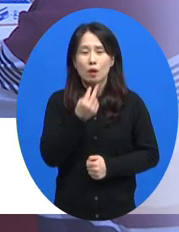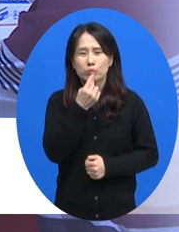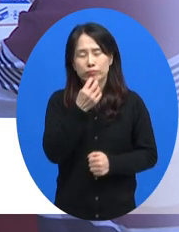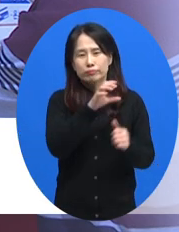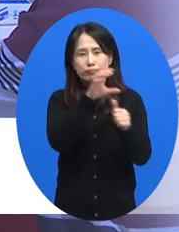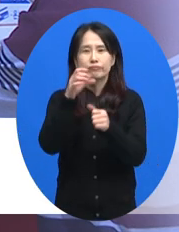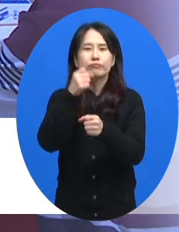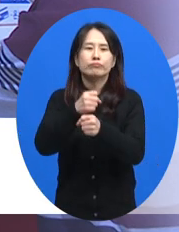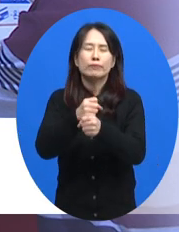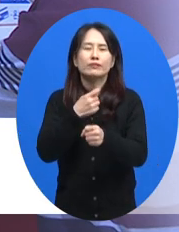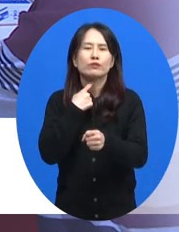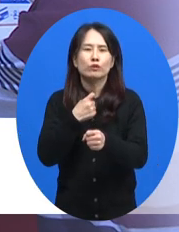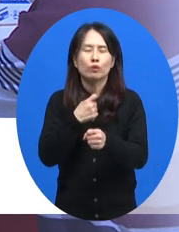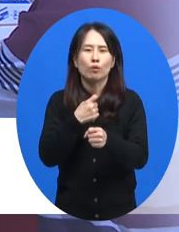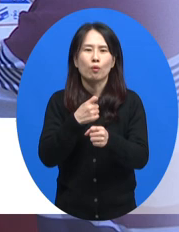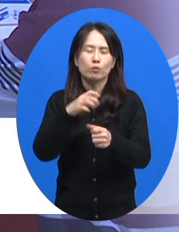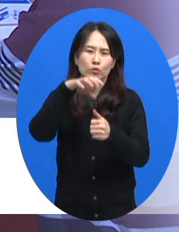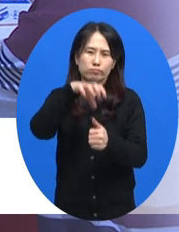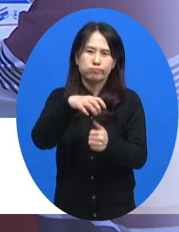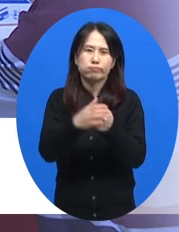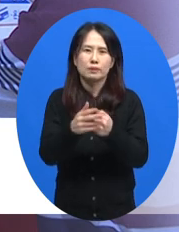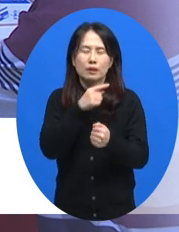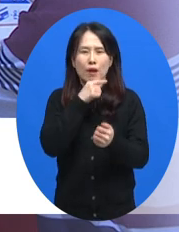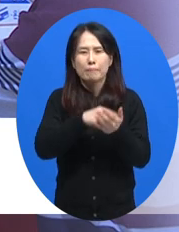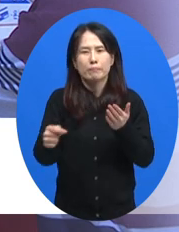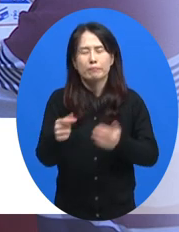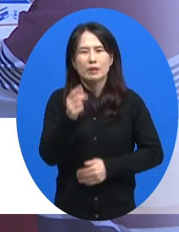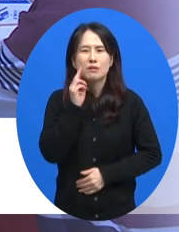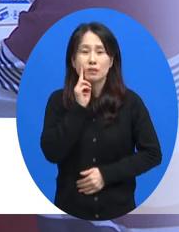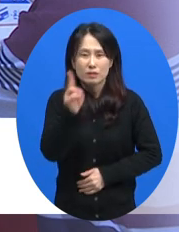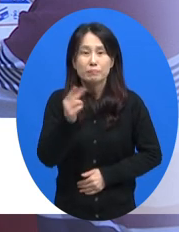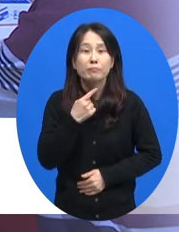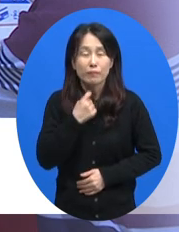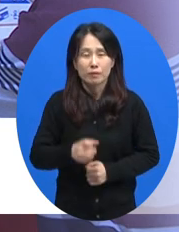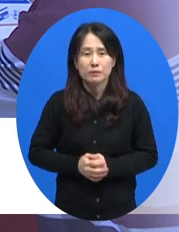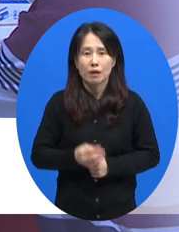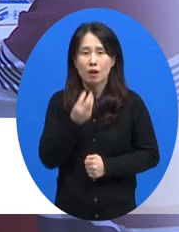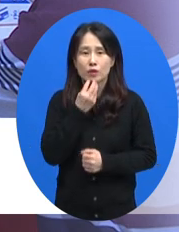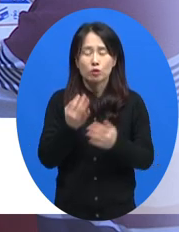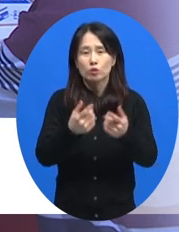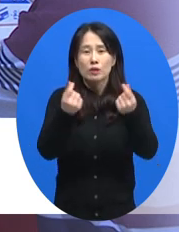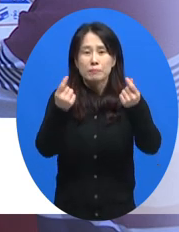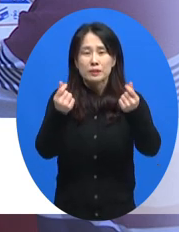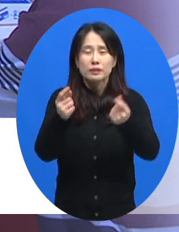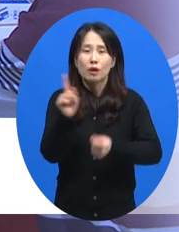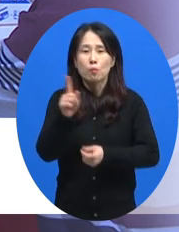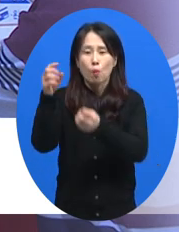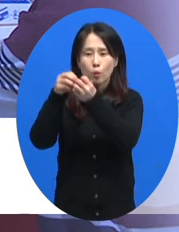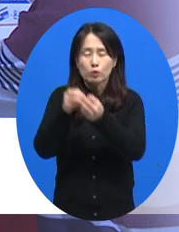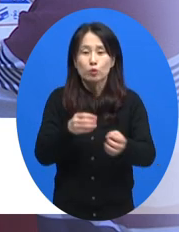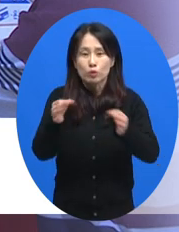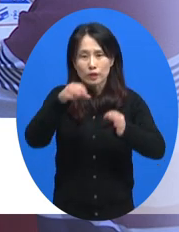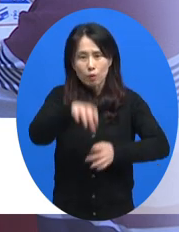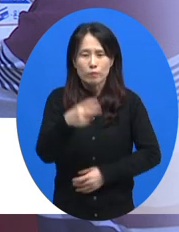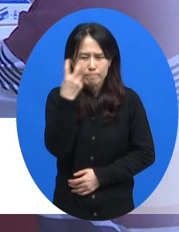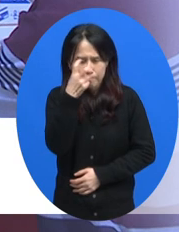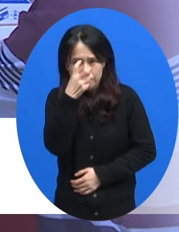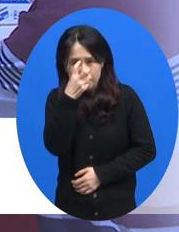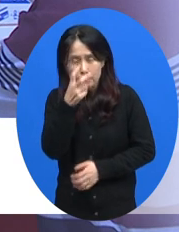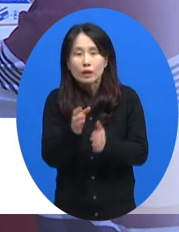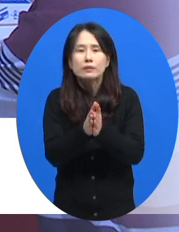있고 밀폐형 구조인 탓에 피해가 컸는데요. 경기도는 이와 비슷한 전통시장 아케드를 대상으로 감사를